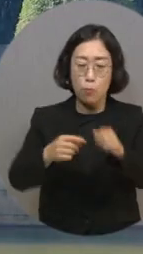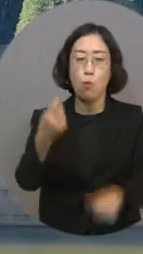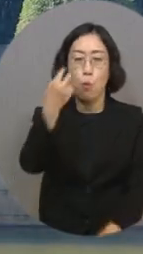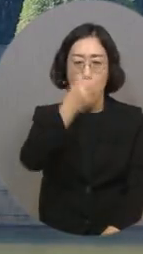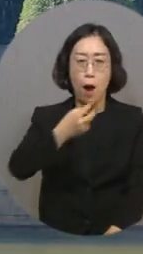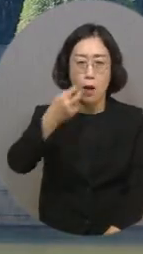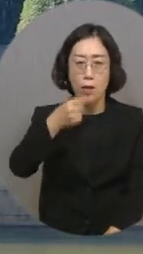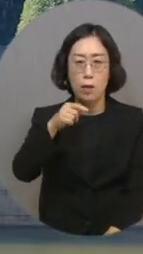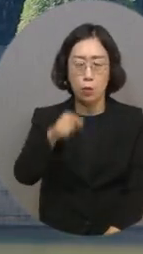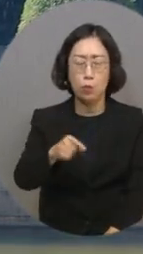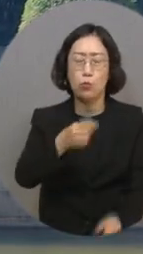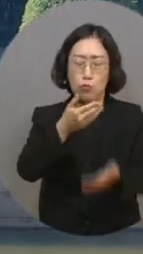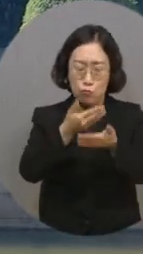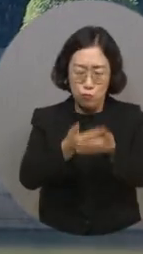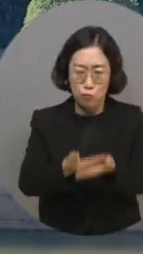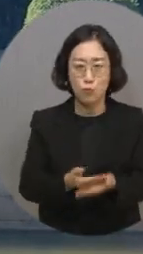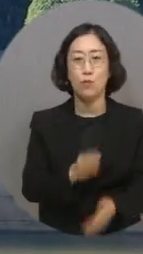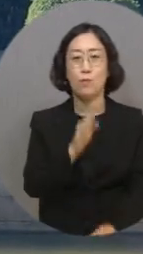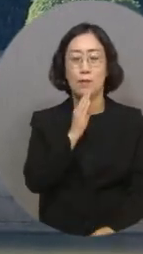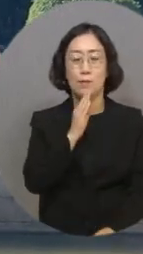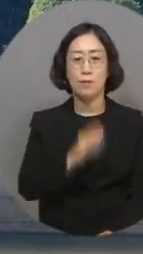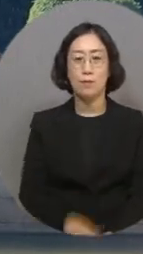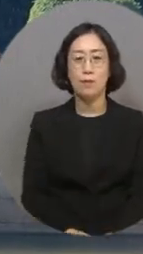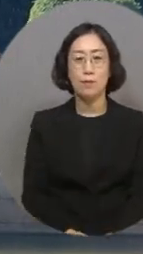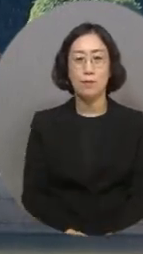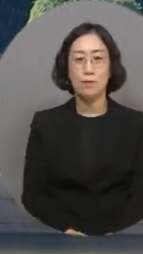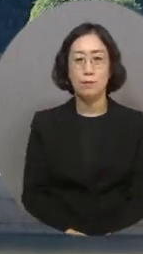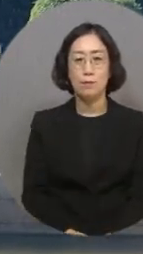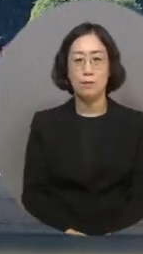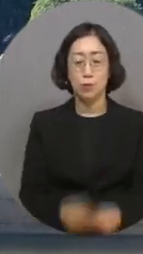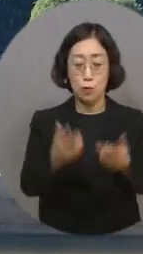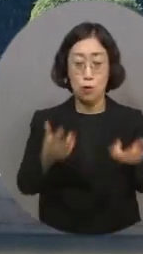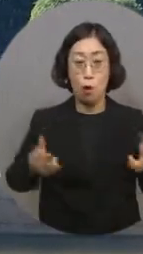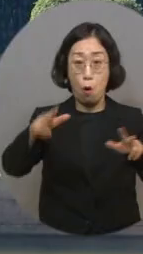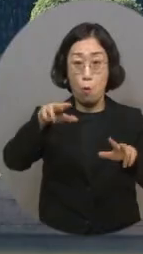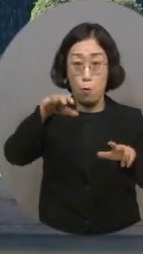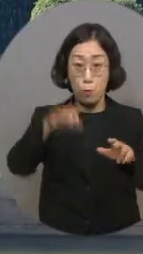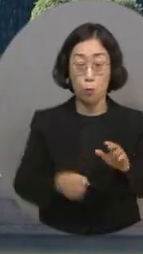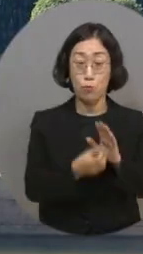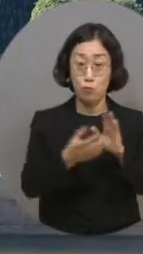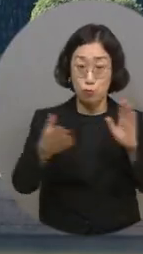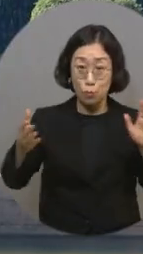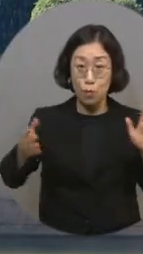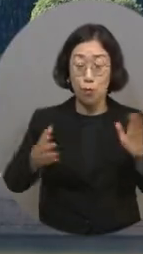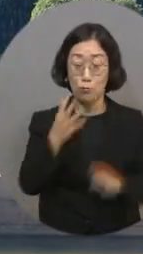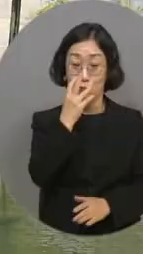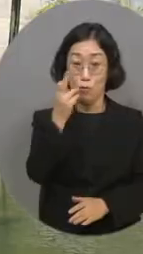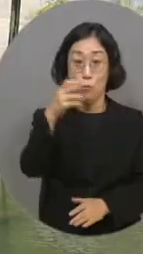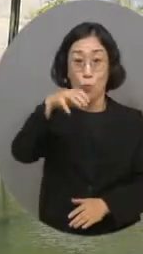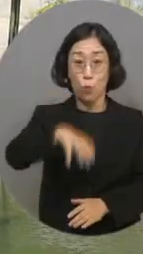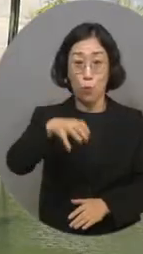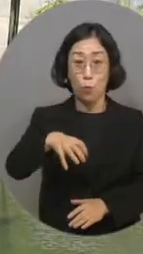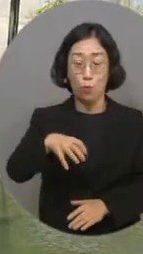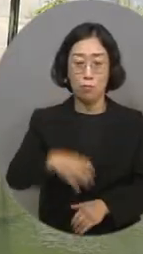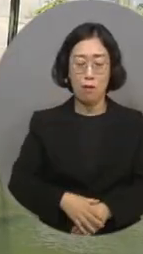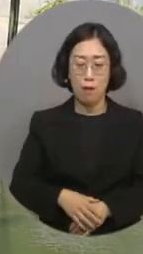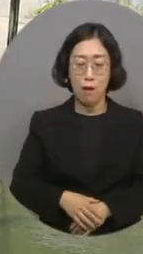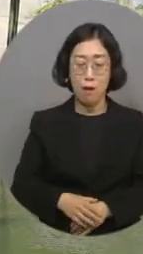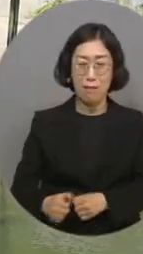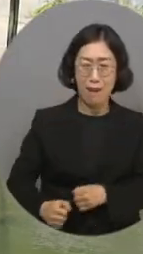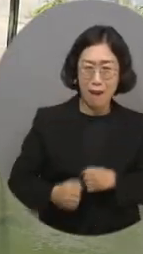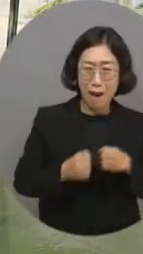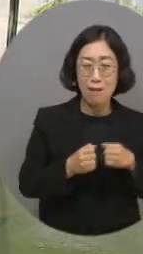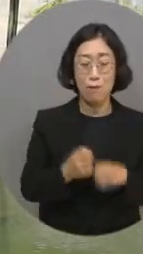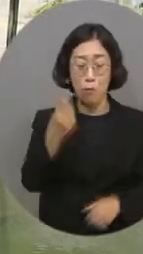관리하는 것 역시 중요합니다. 정원의 도시라는 타이틀만 획득하고 꾸준히 관리하지